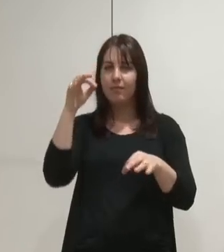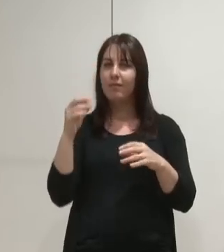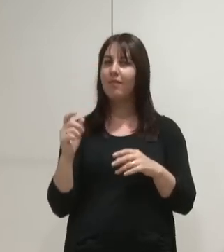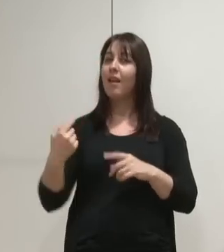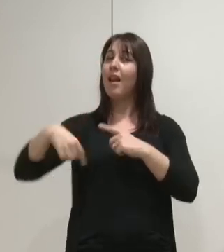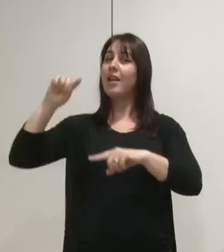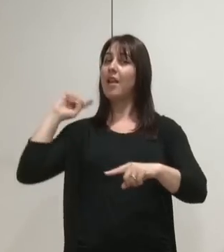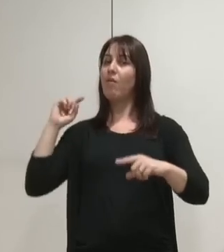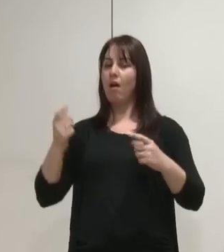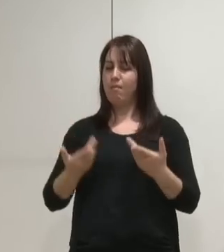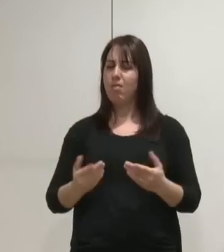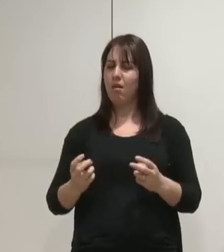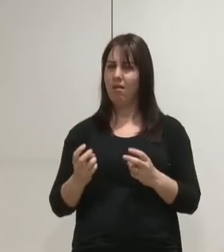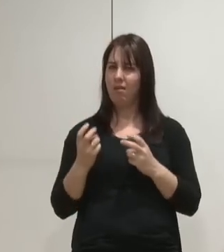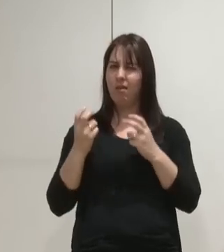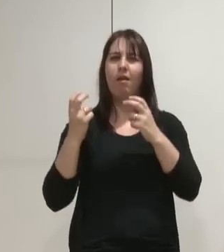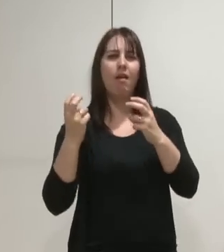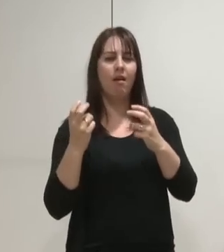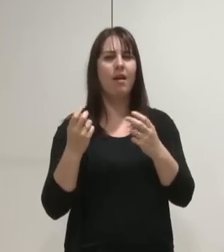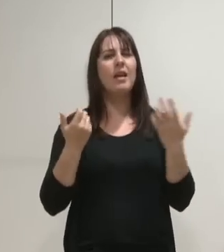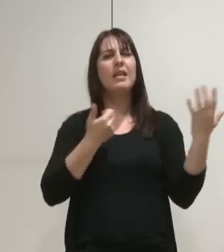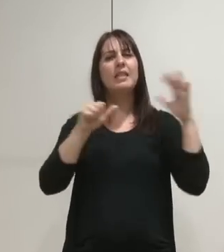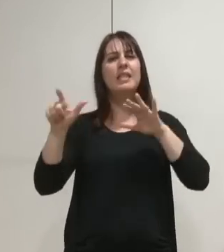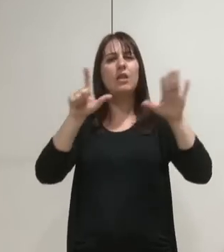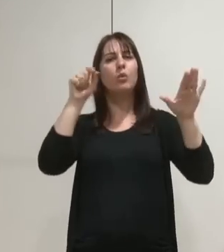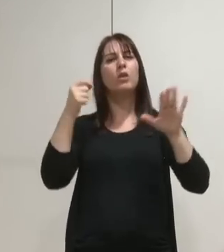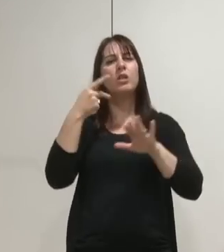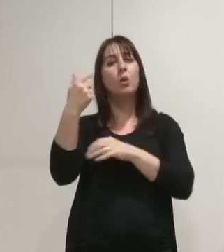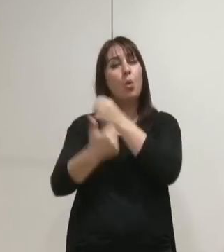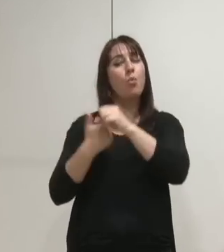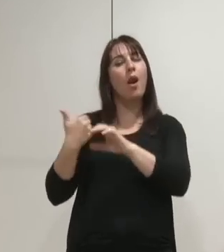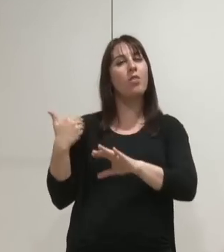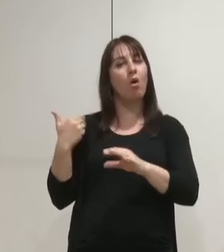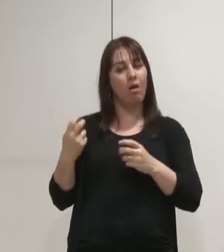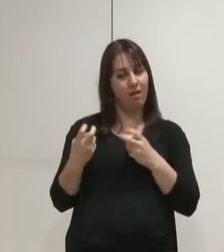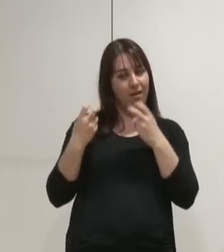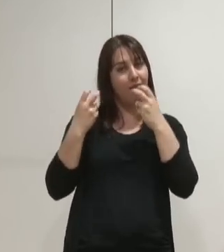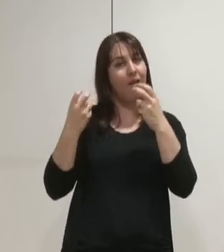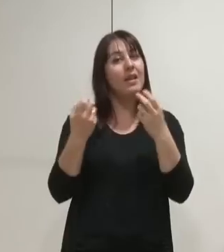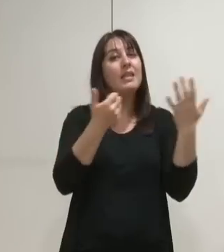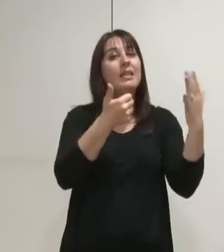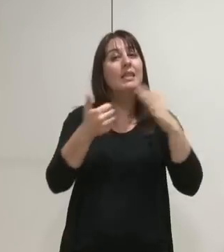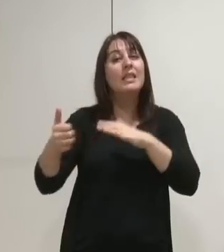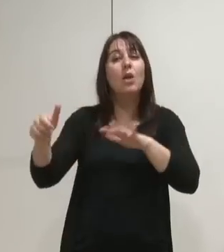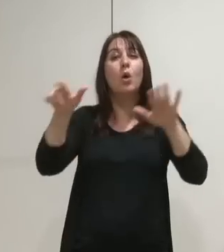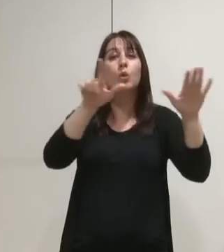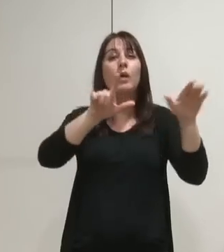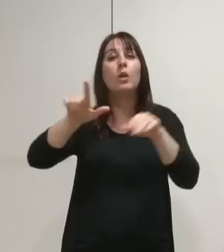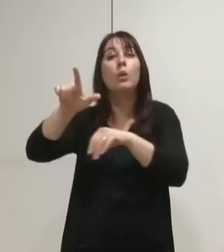que le précédent nous en étions à 670 € l'année et vous le passez cette année à